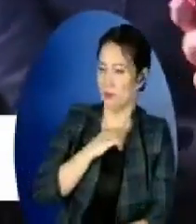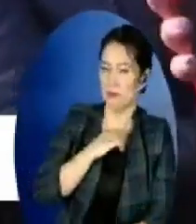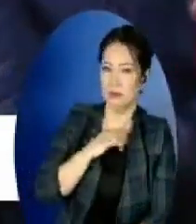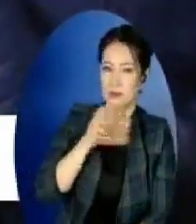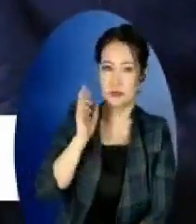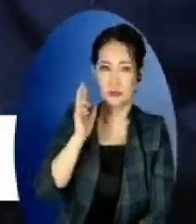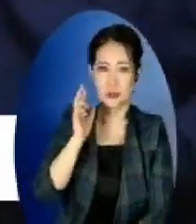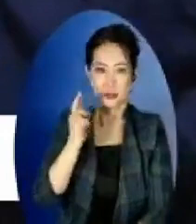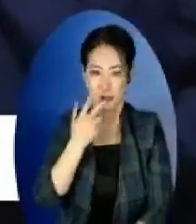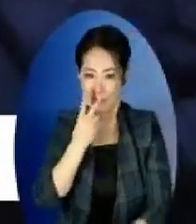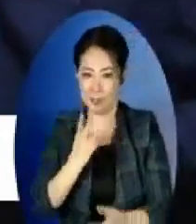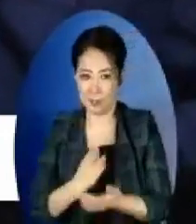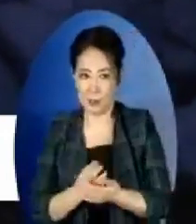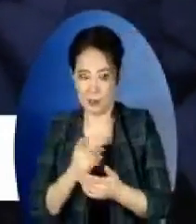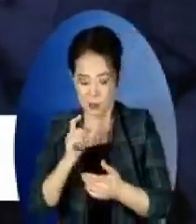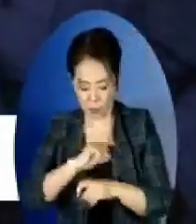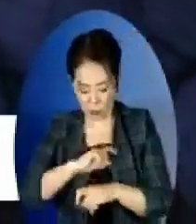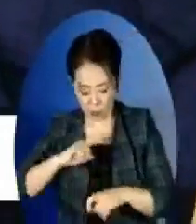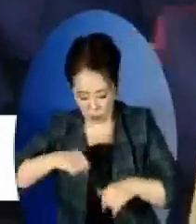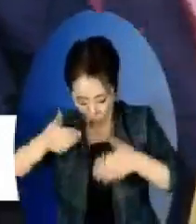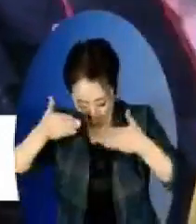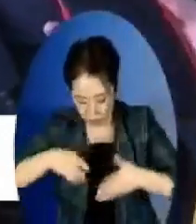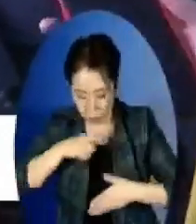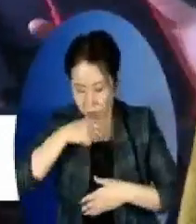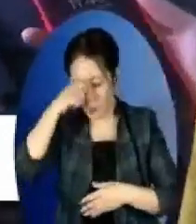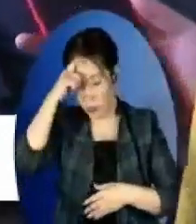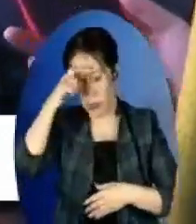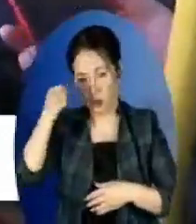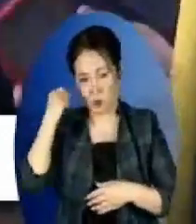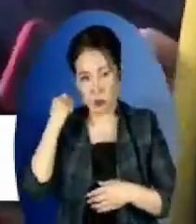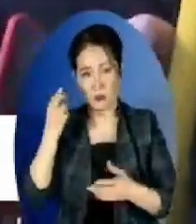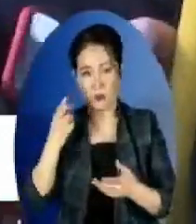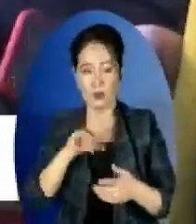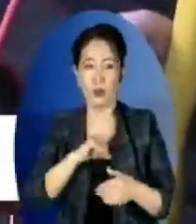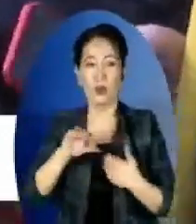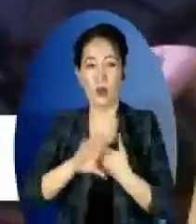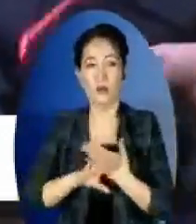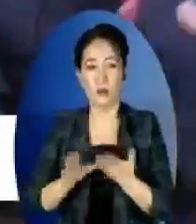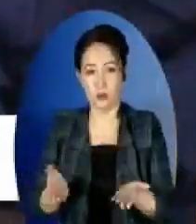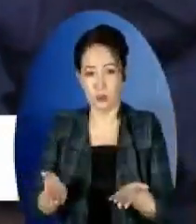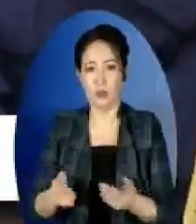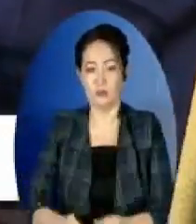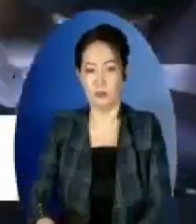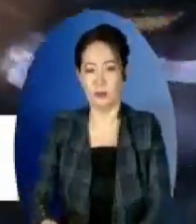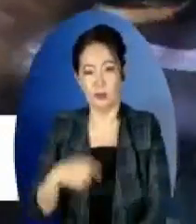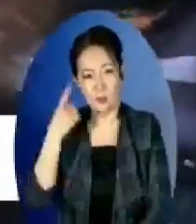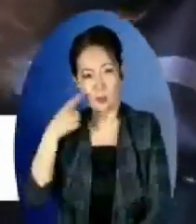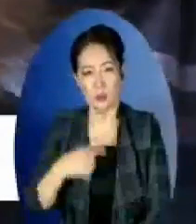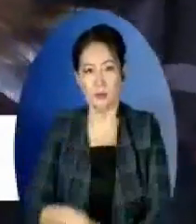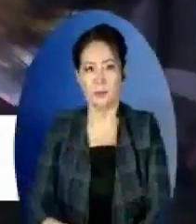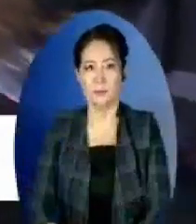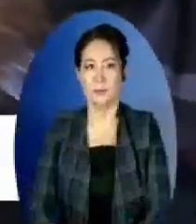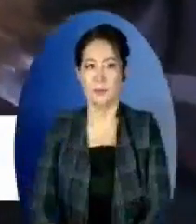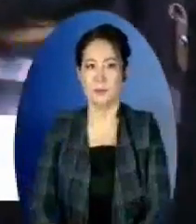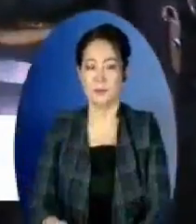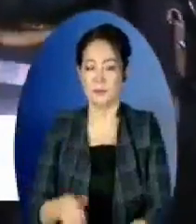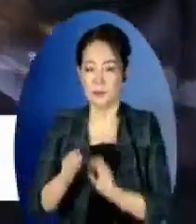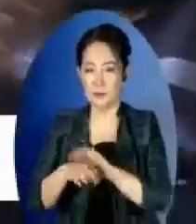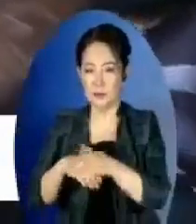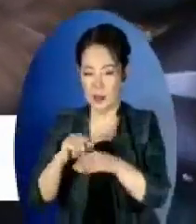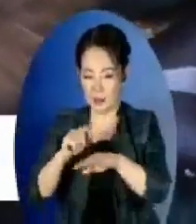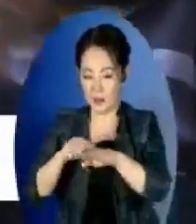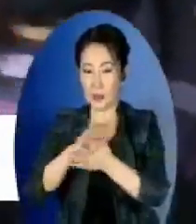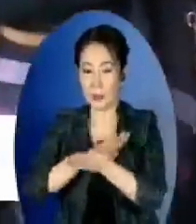содон харагддаг шүү дээ. Тэрийг л хувь хүн өөрөө л ухамсарлаж чадаж ил байвал өөрийгөө хамгаална л гэсэн гэж бодож байна шүү. Тэгээ ер нь бол ингээд гараа